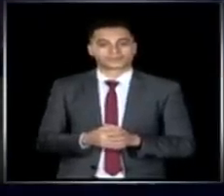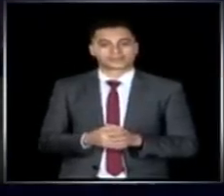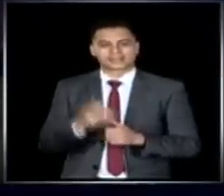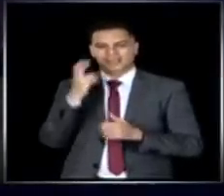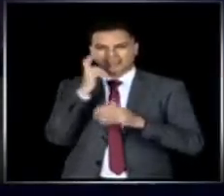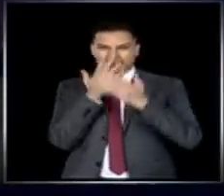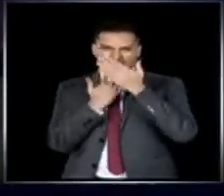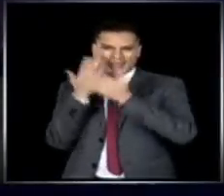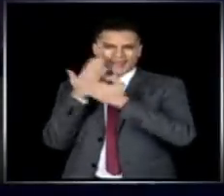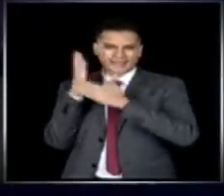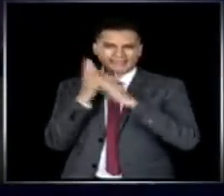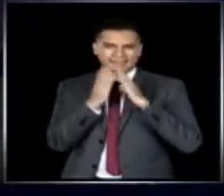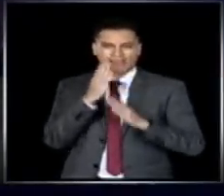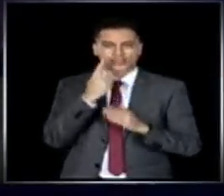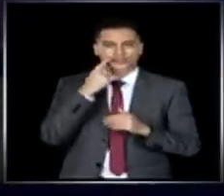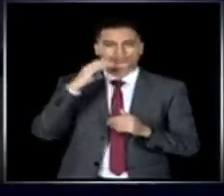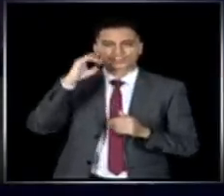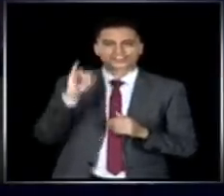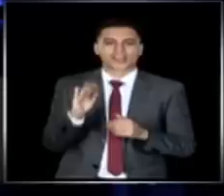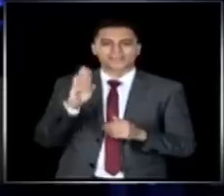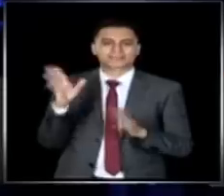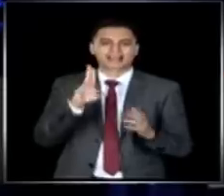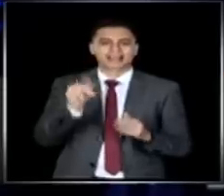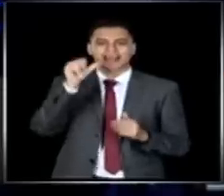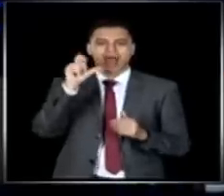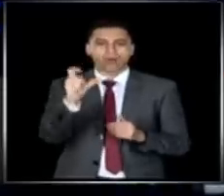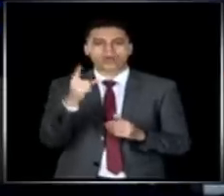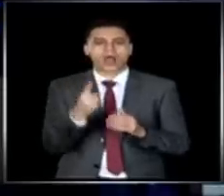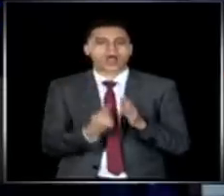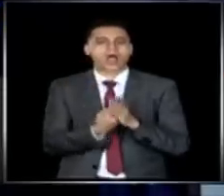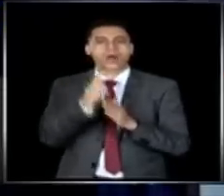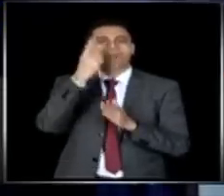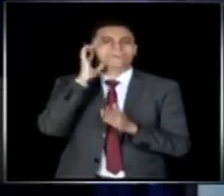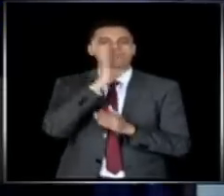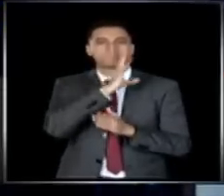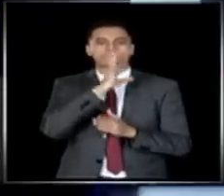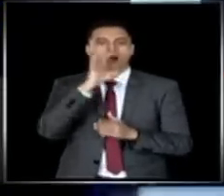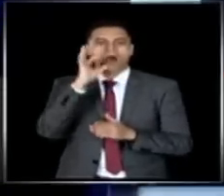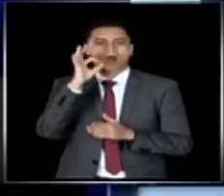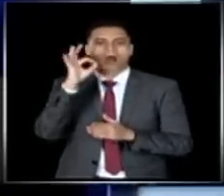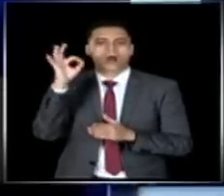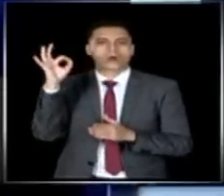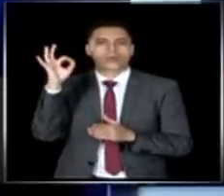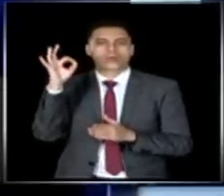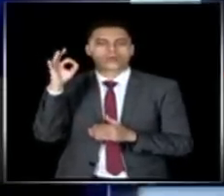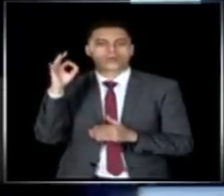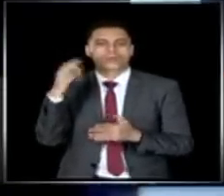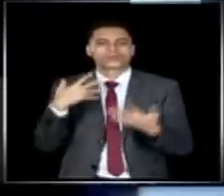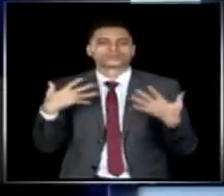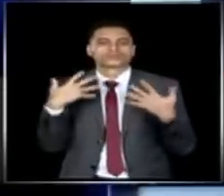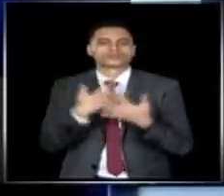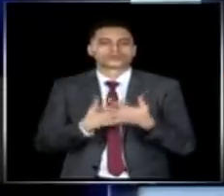تاريخ جيمس تاون. هي أول مستعمرة في أمريكا الشمالية عام